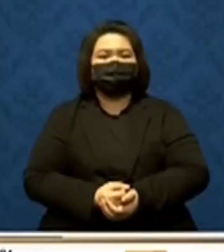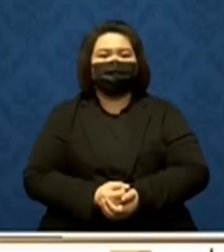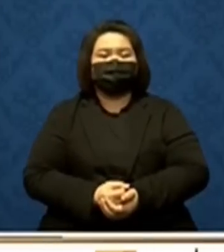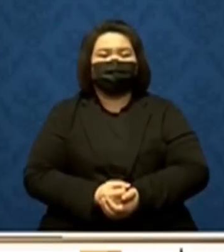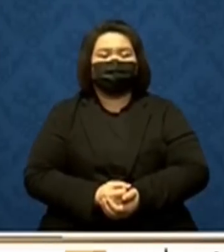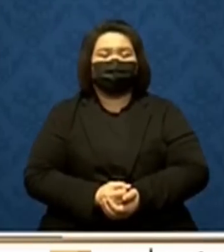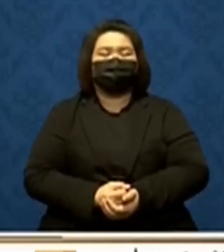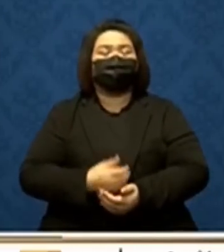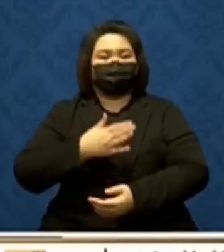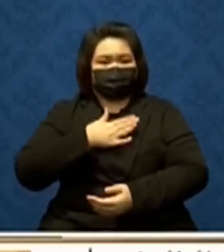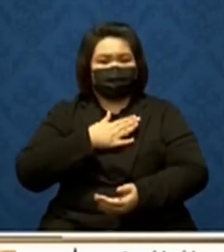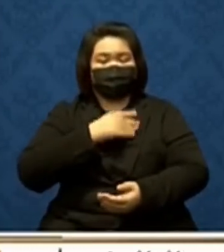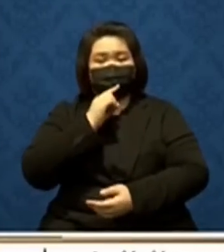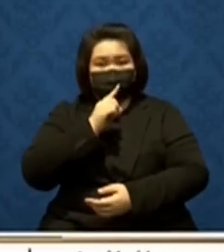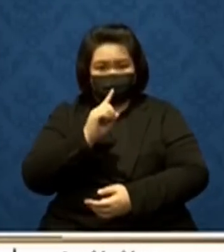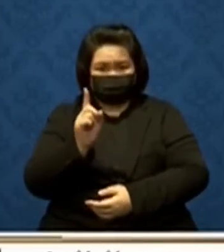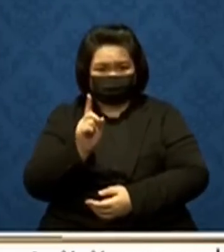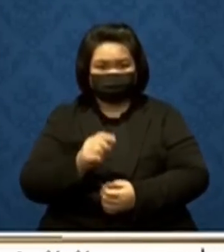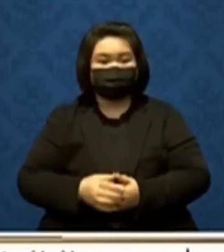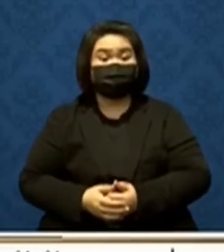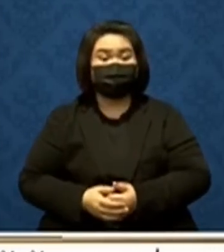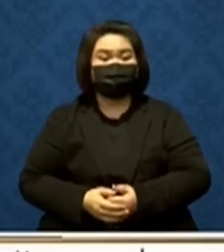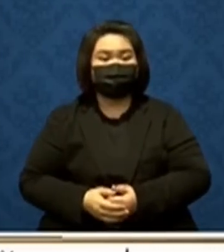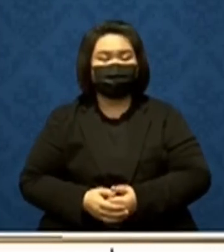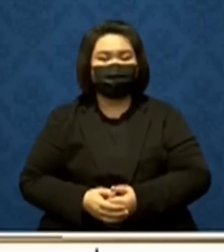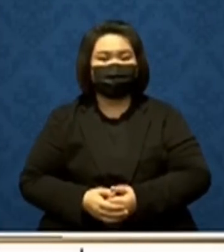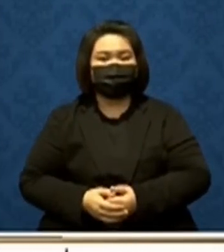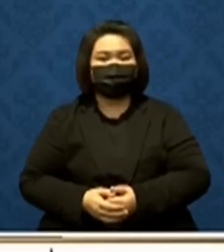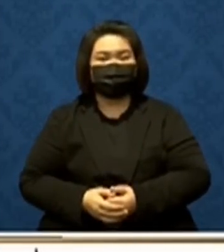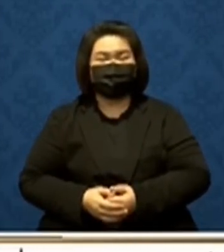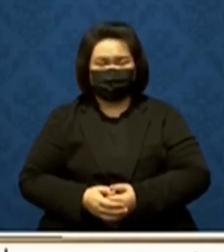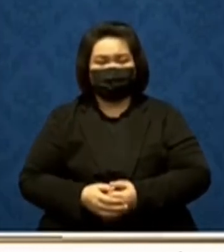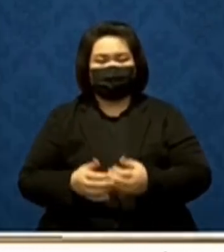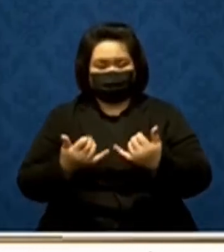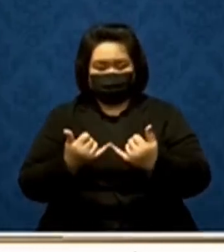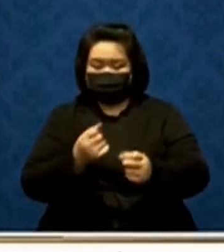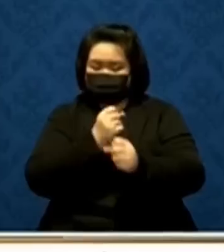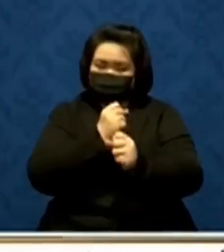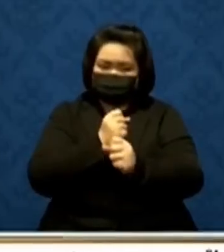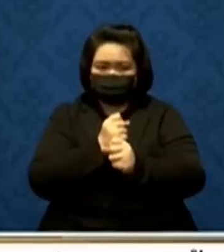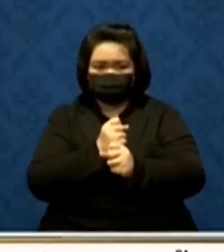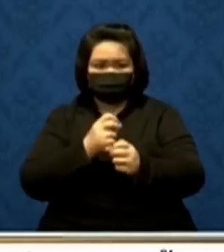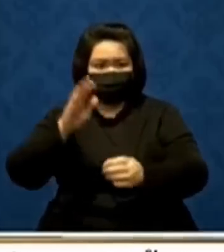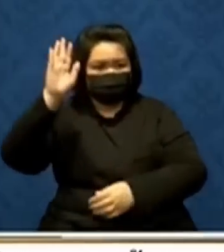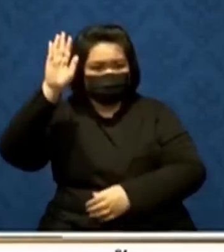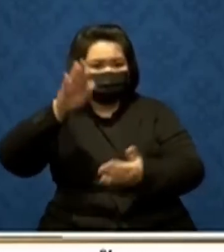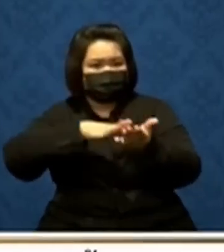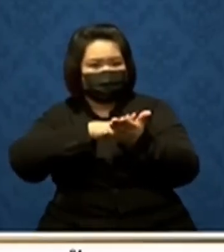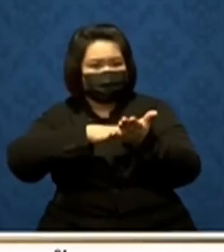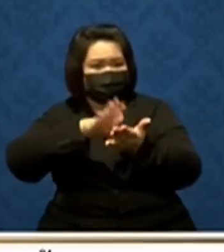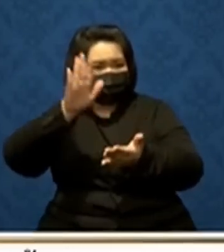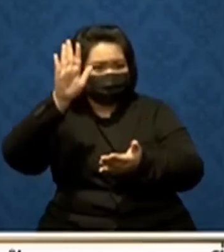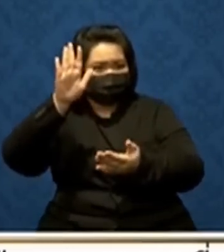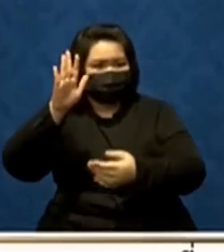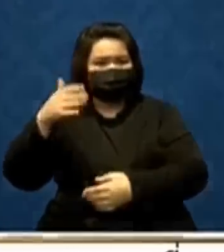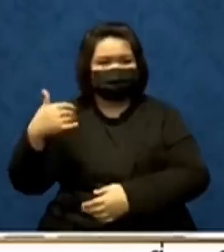และผมเรียนสุดท้ายเลยครับท่านประธานครับว่าจากการเอาจริงเอาจังกับเยอะขออภัยท่านแล้วตีครับ